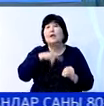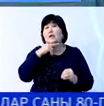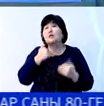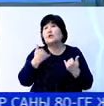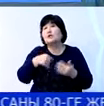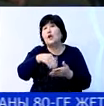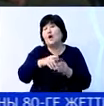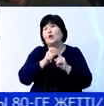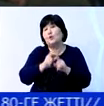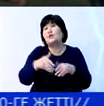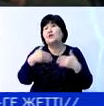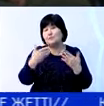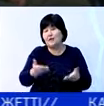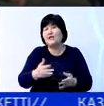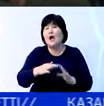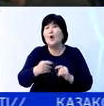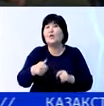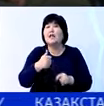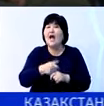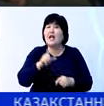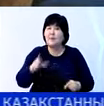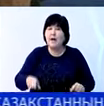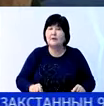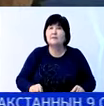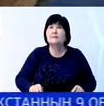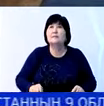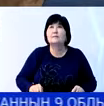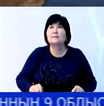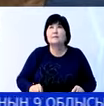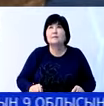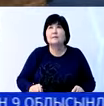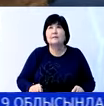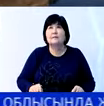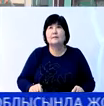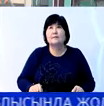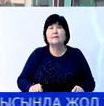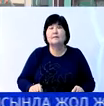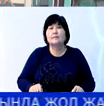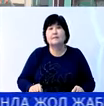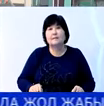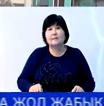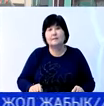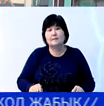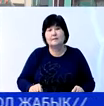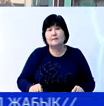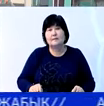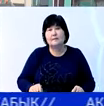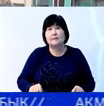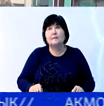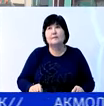деп уәдесін берді аудан әкімі. Тажмұрат Әлжанов, Сырым Өтегенов, Төрхан Қожахметов, Қызылорда телеарнасы, Жалағаш